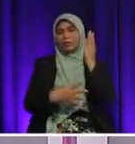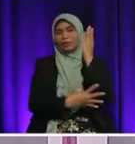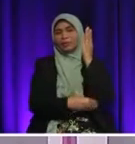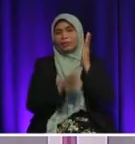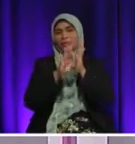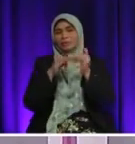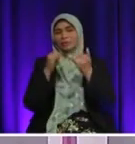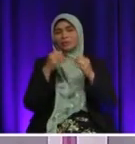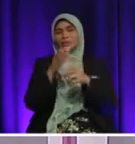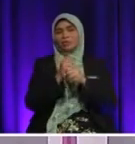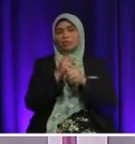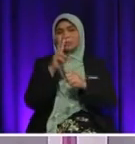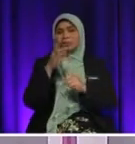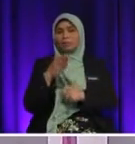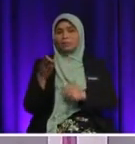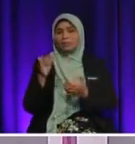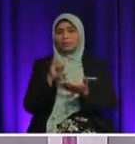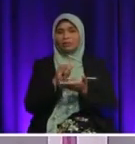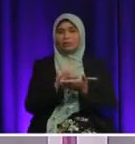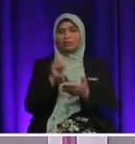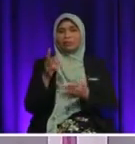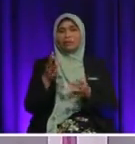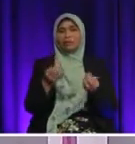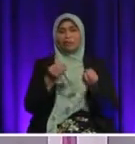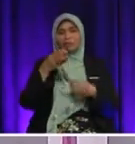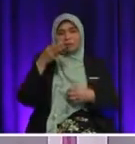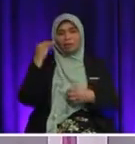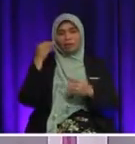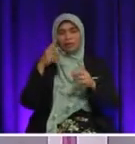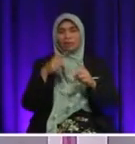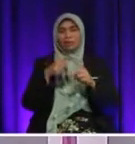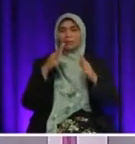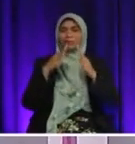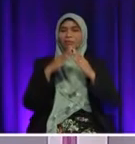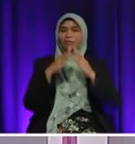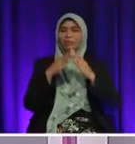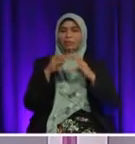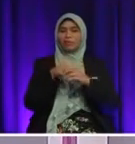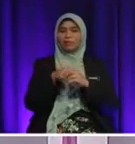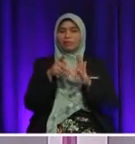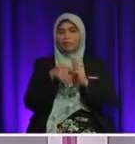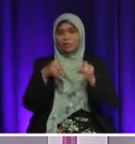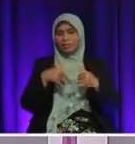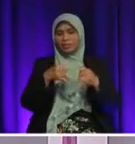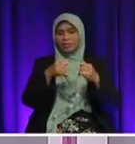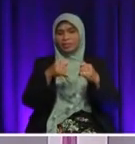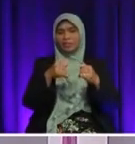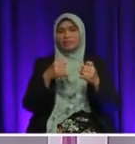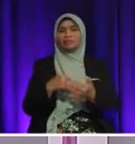kedua-dua barang, dia pun nak baliklah ke rumah. Dalam perjalanan pulang ke rumah, dia berjumpa